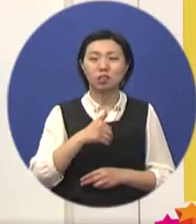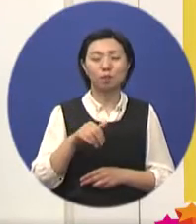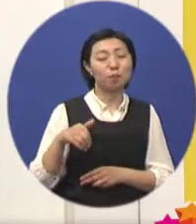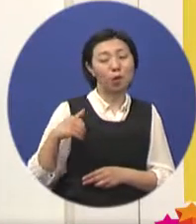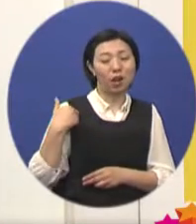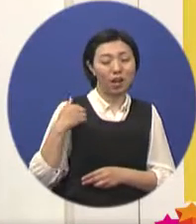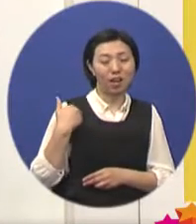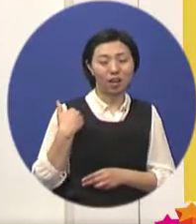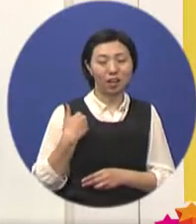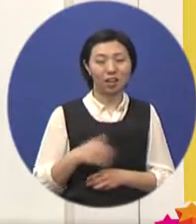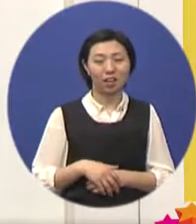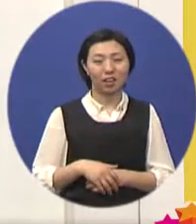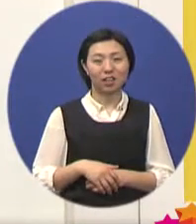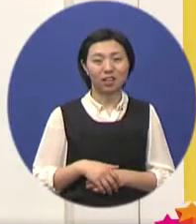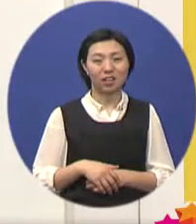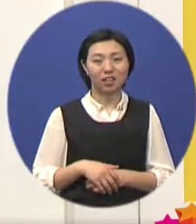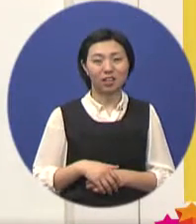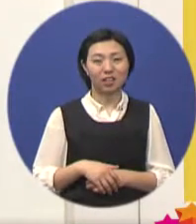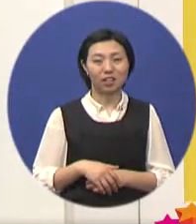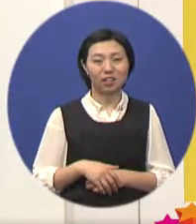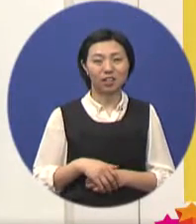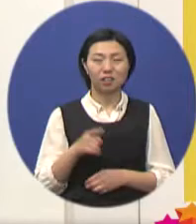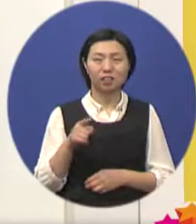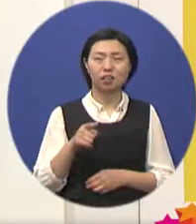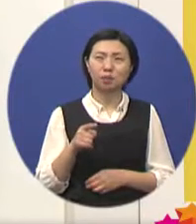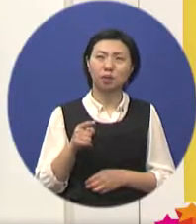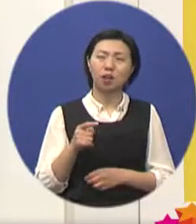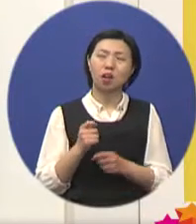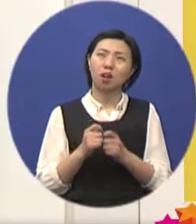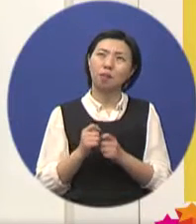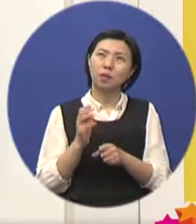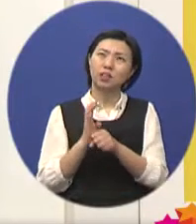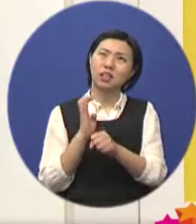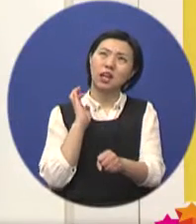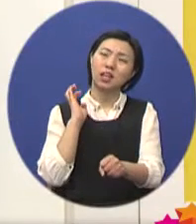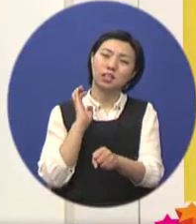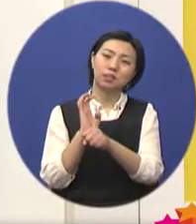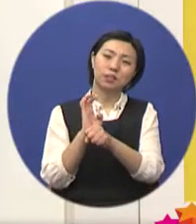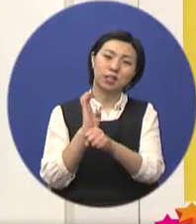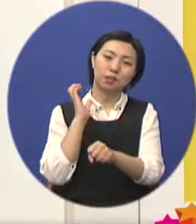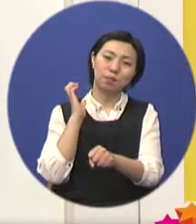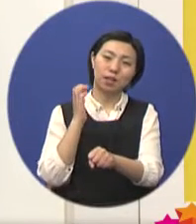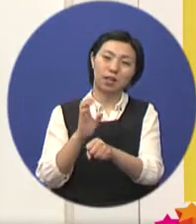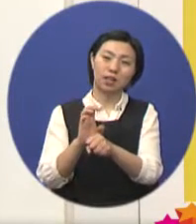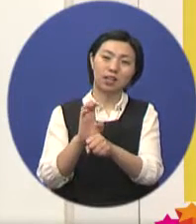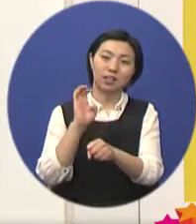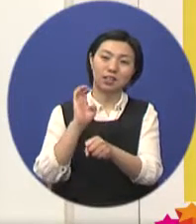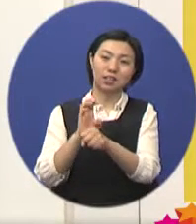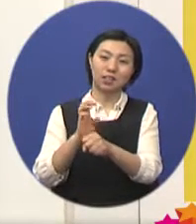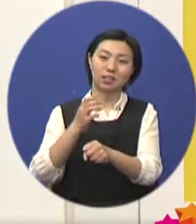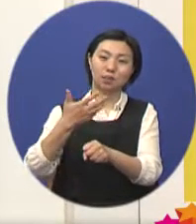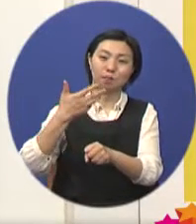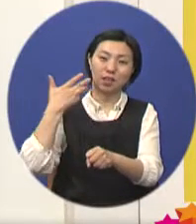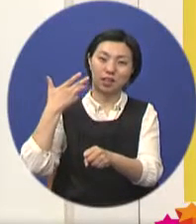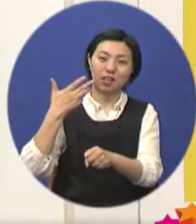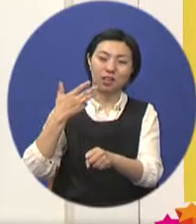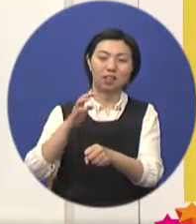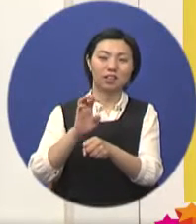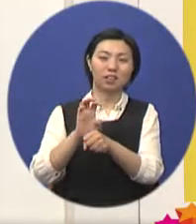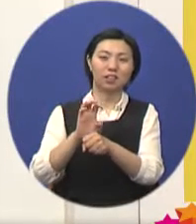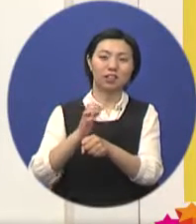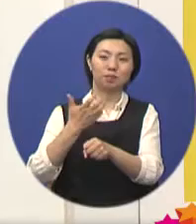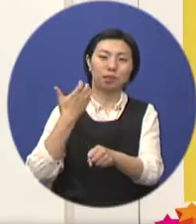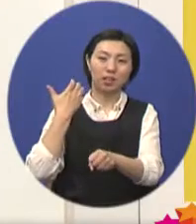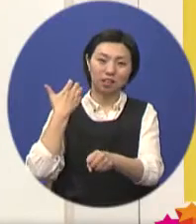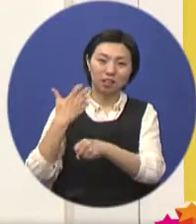누가 껐는지도 지금 신랑이 껐겠지. 아이고 거짓말 한 45, 48년 이렇게 되는데 그 세월에 뭐. 아,